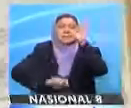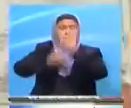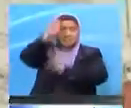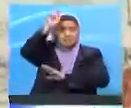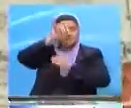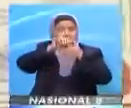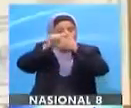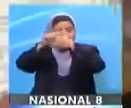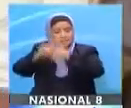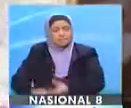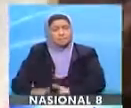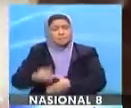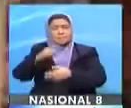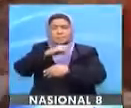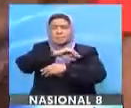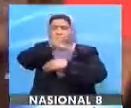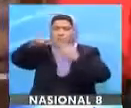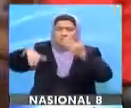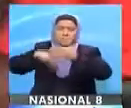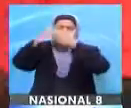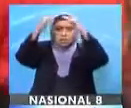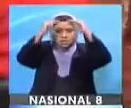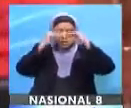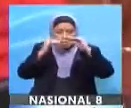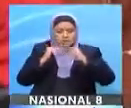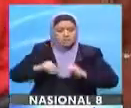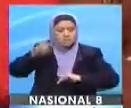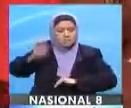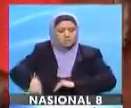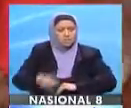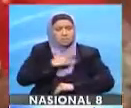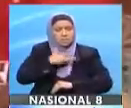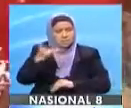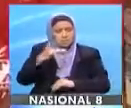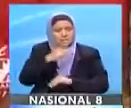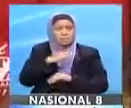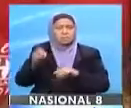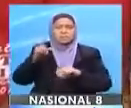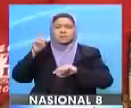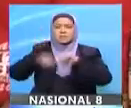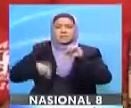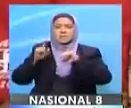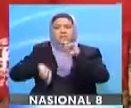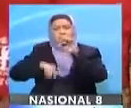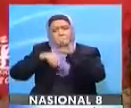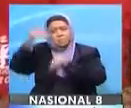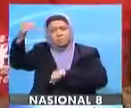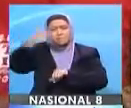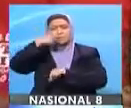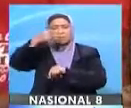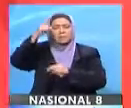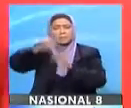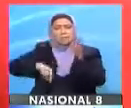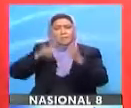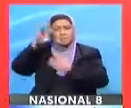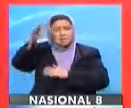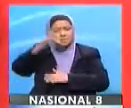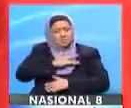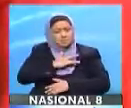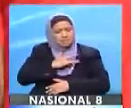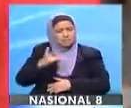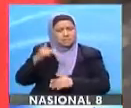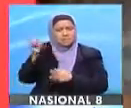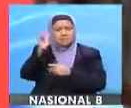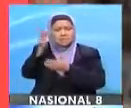dan fahaman perlu peka dan tidak mengeluarkan kenyataan yang mengguris hati mana-mana pihak. Datuk Jalani merasmikan